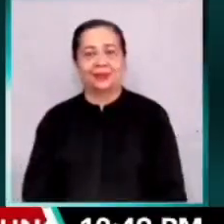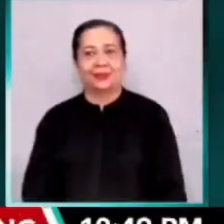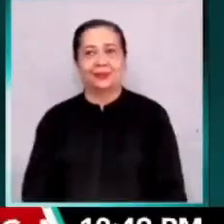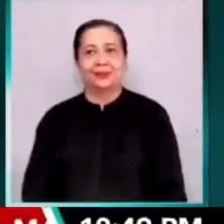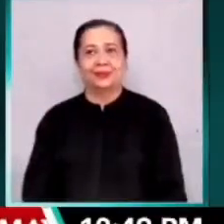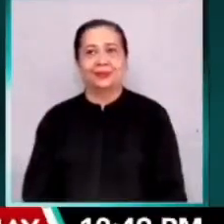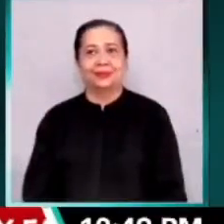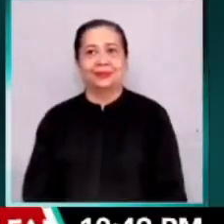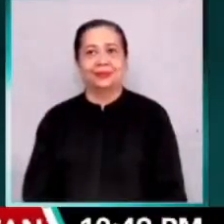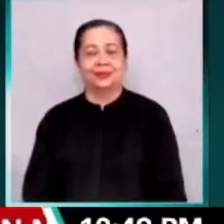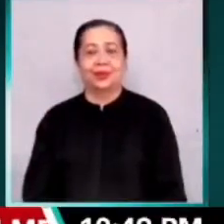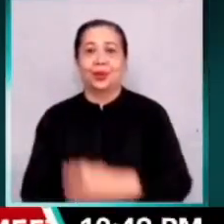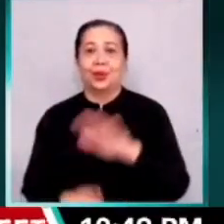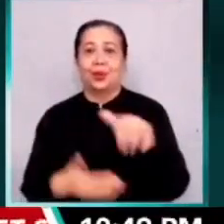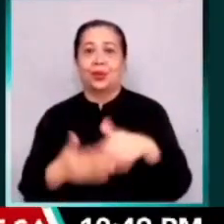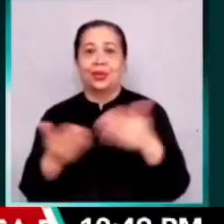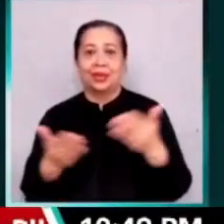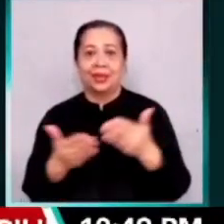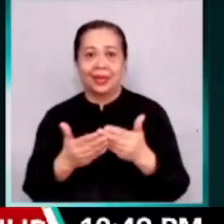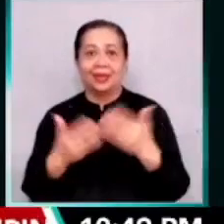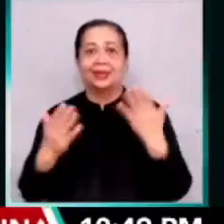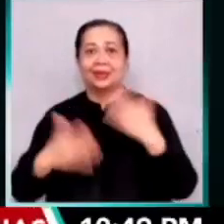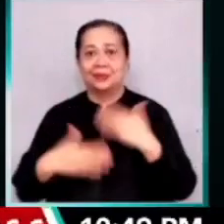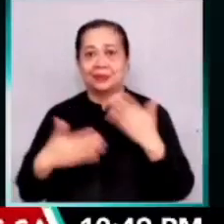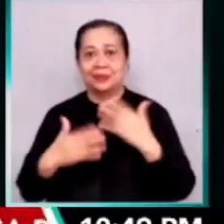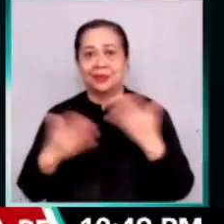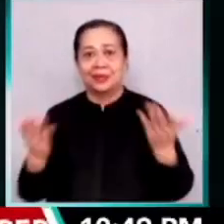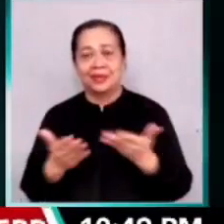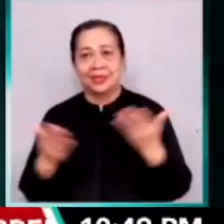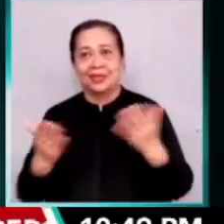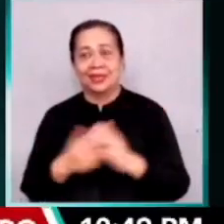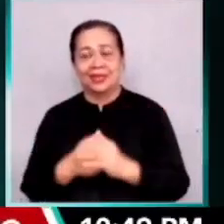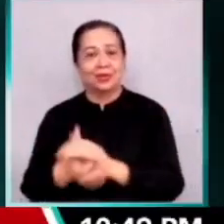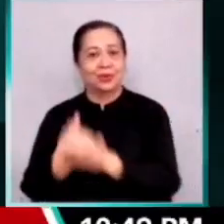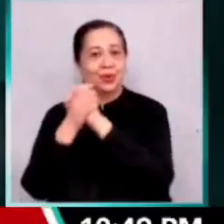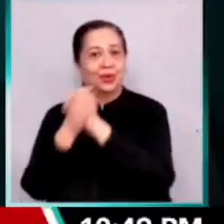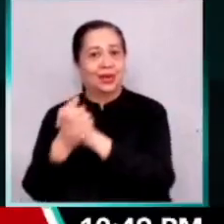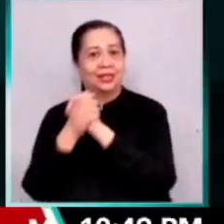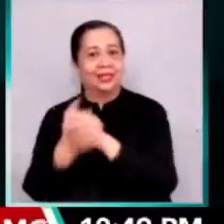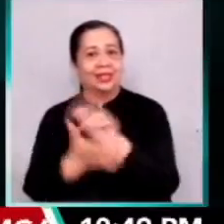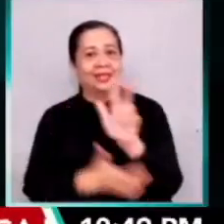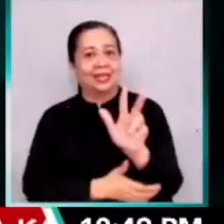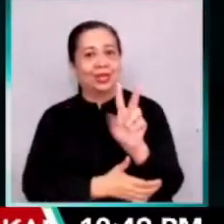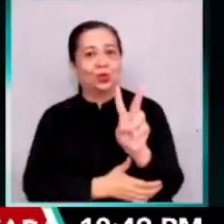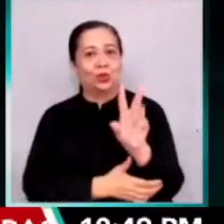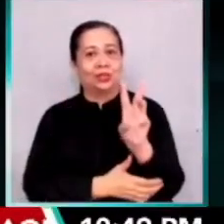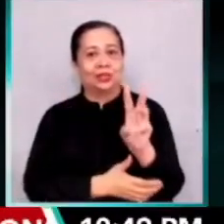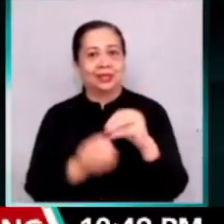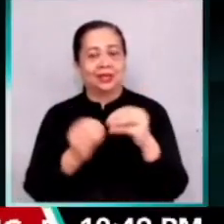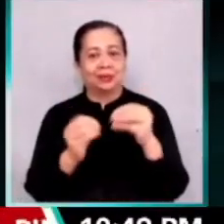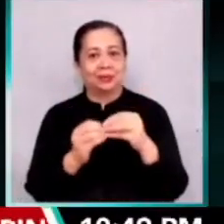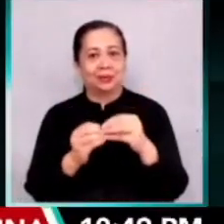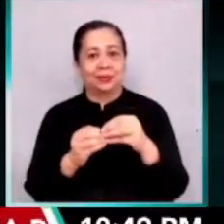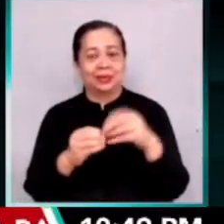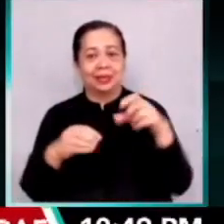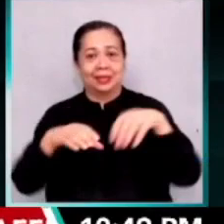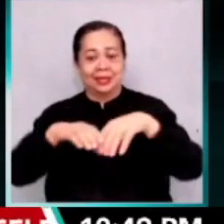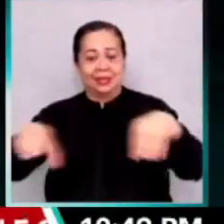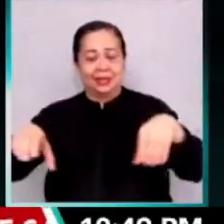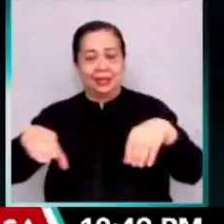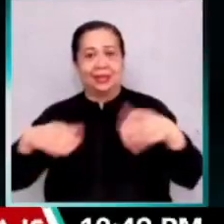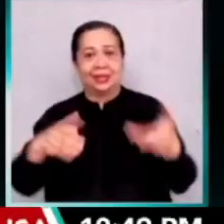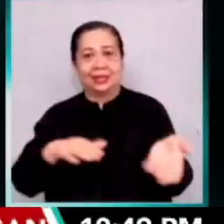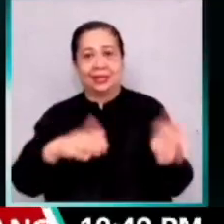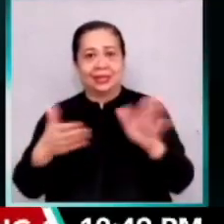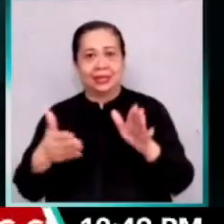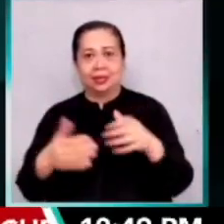Dahil lahat dito nagsasaya. Congratulations, 326! Dahil ang mga kabaong na yan, grand prize lang naman